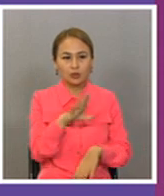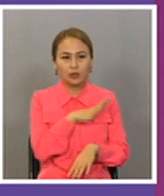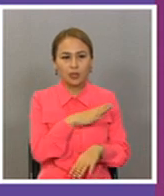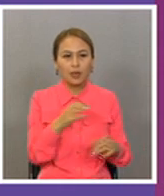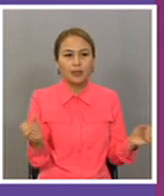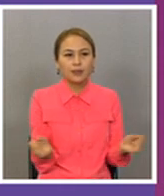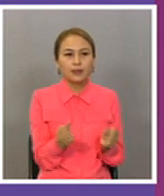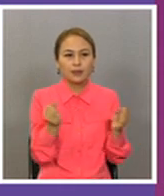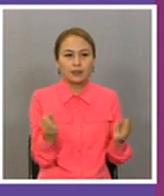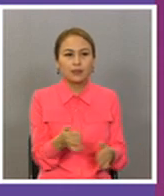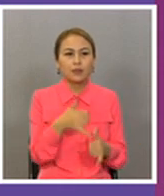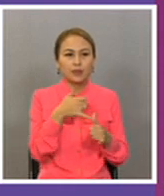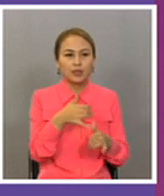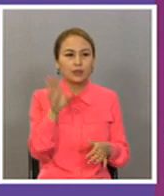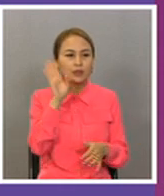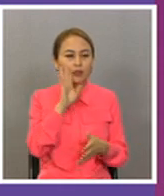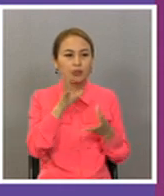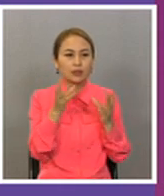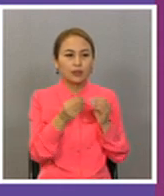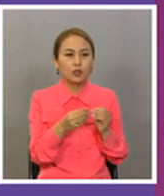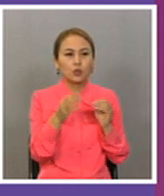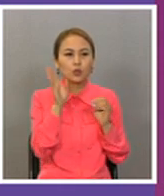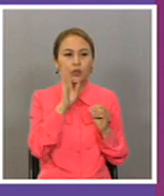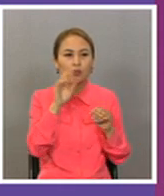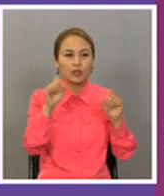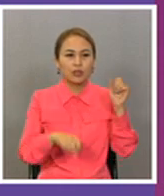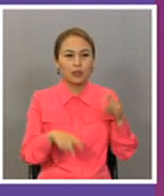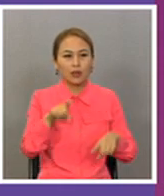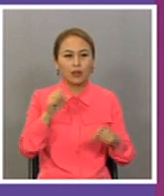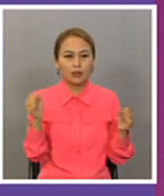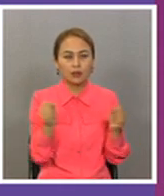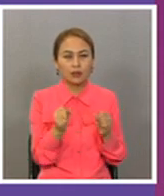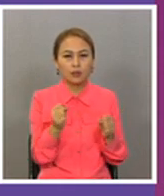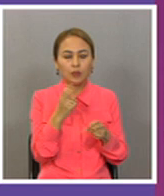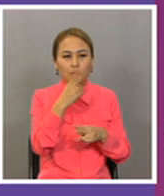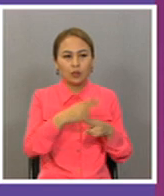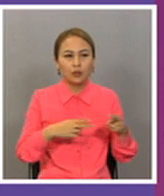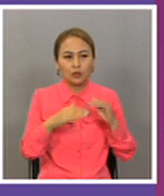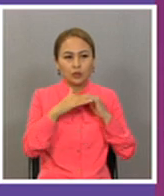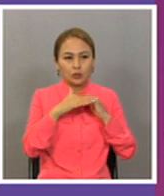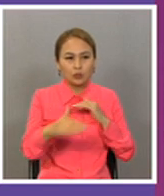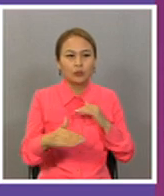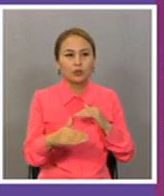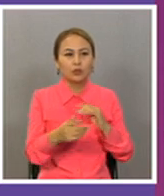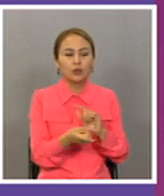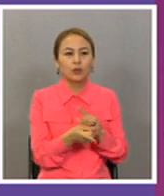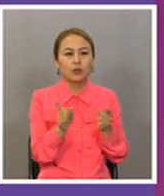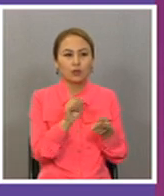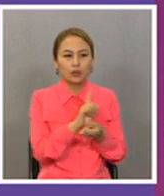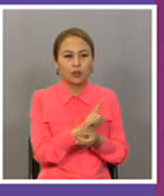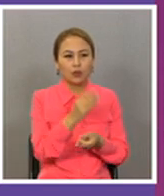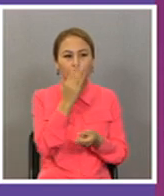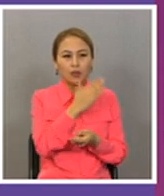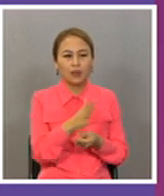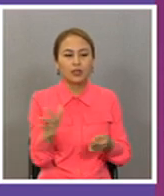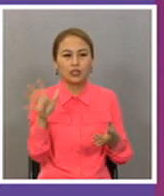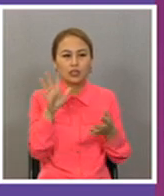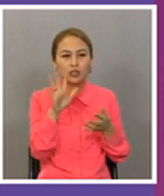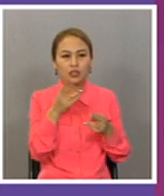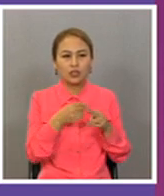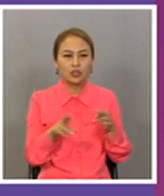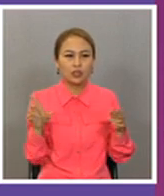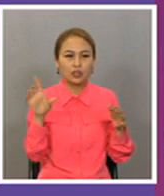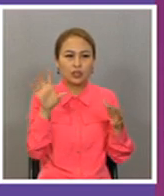jawadı. Kısta biyiktegi su tamşıları katıp, muz tüyürşügün tüzedi.